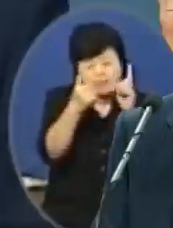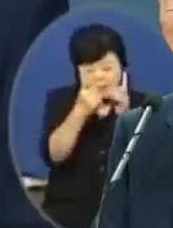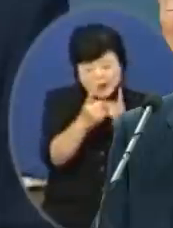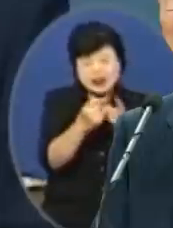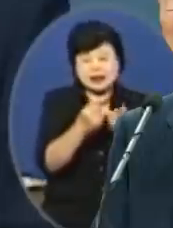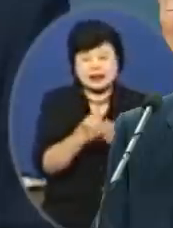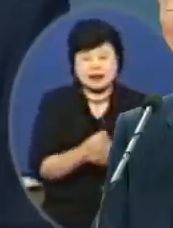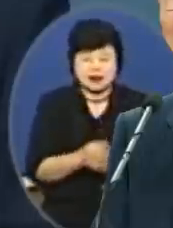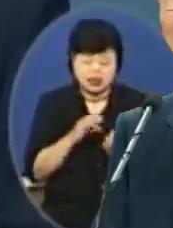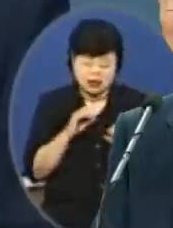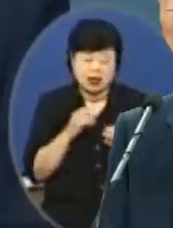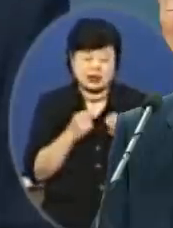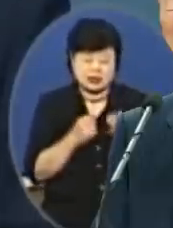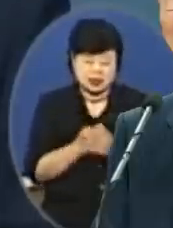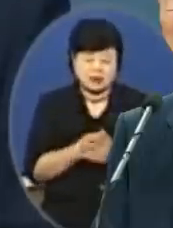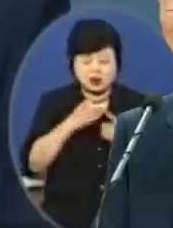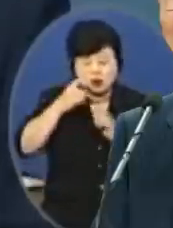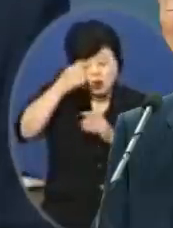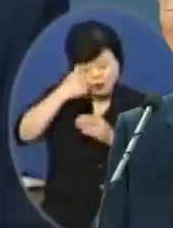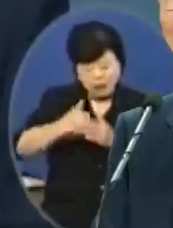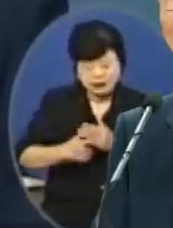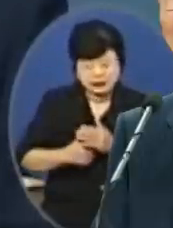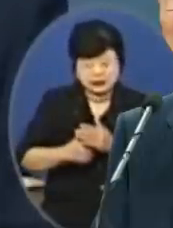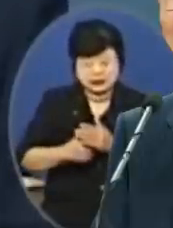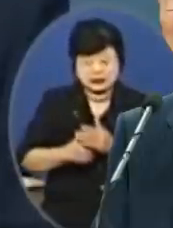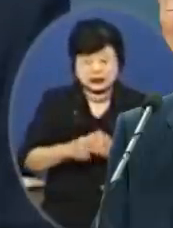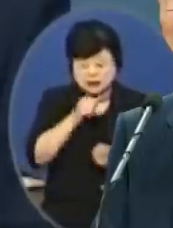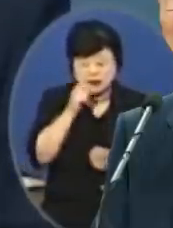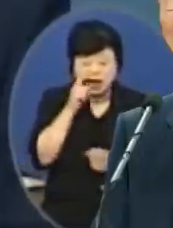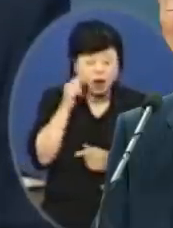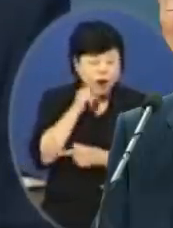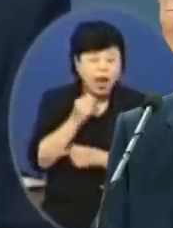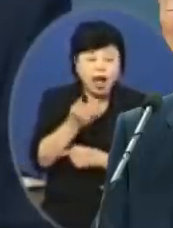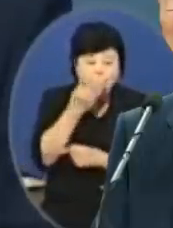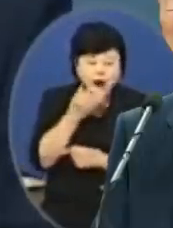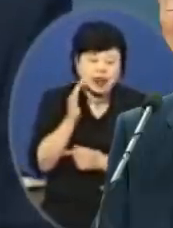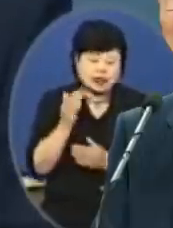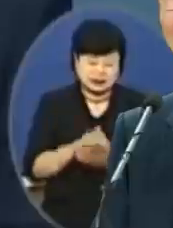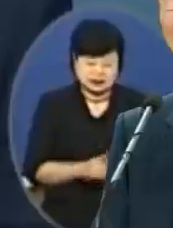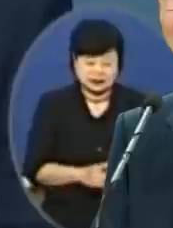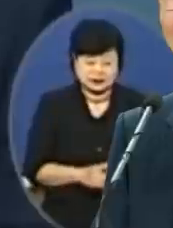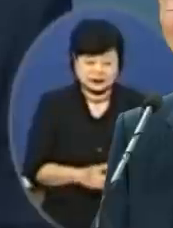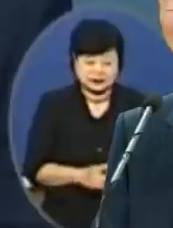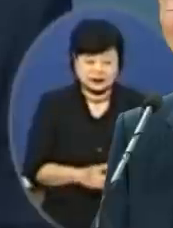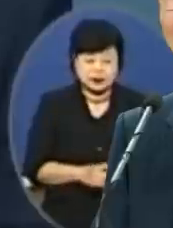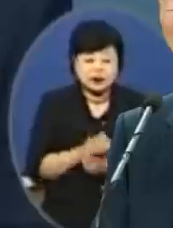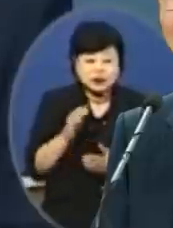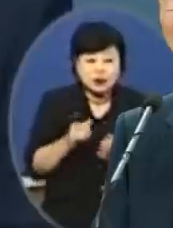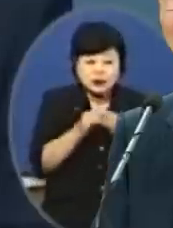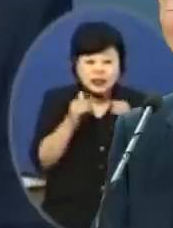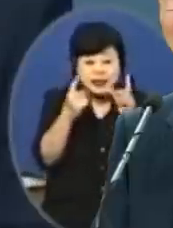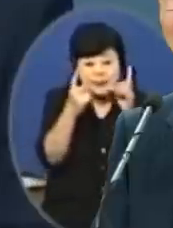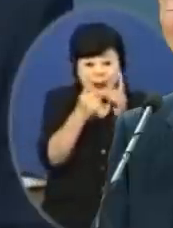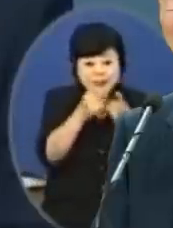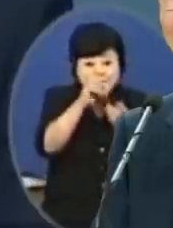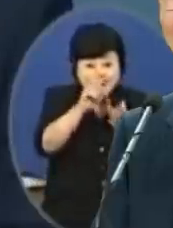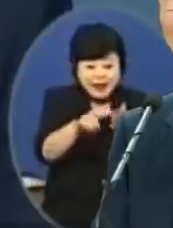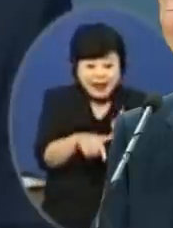마귀와 대화했기 때문에 유혹을 받아서 선악과를 따먹게 된 것입니다. 우리도 사람을 만날